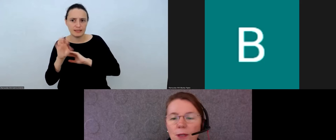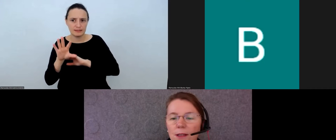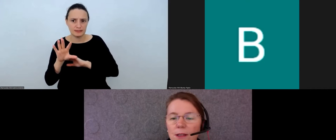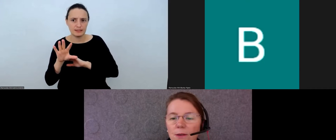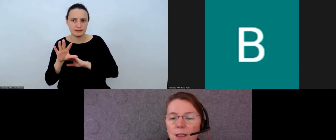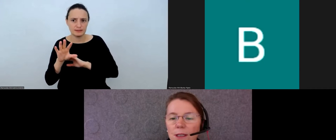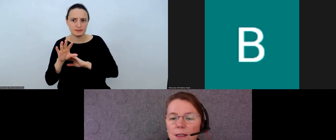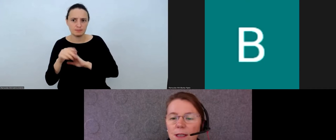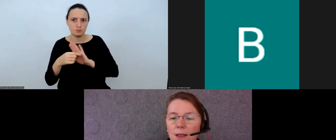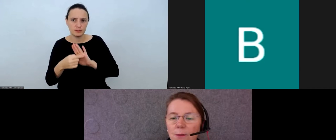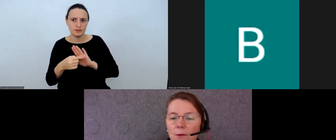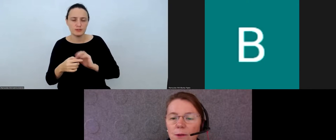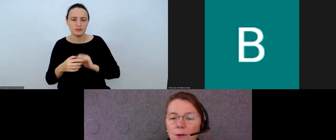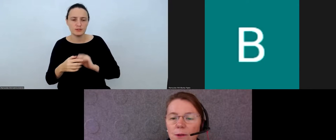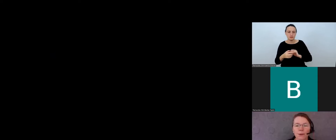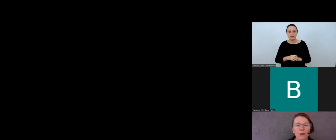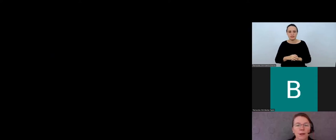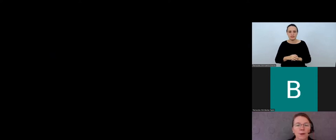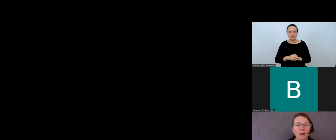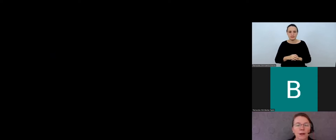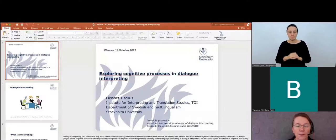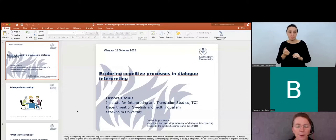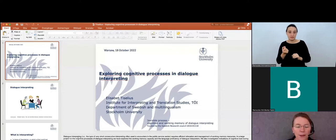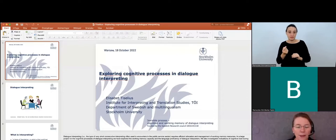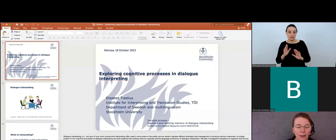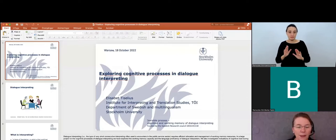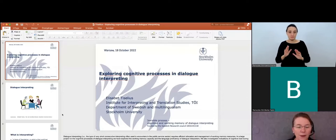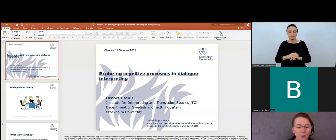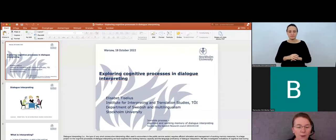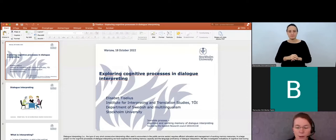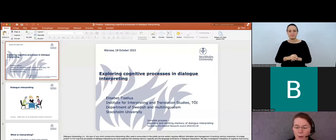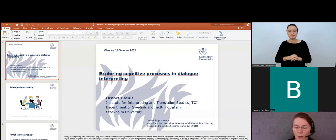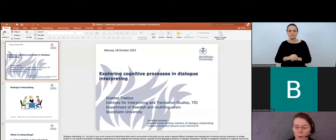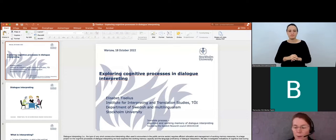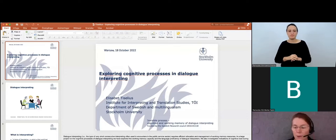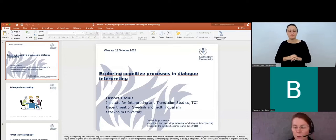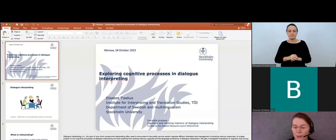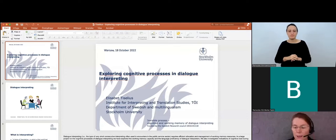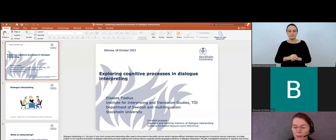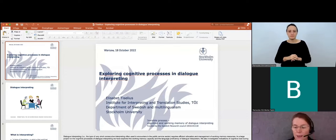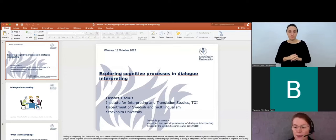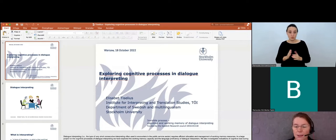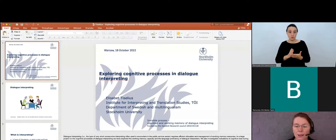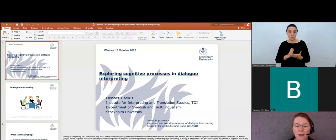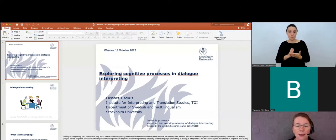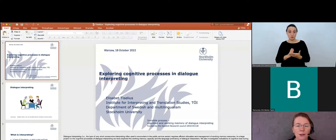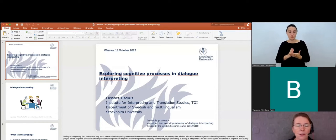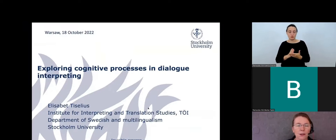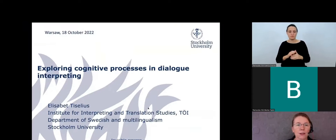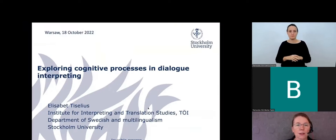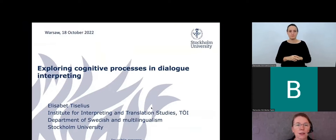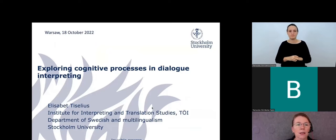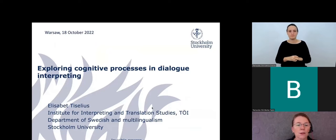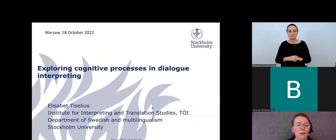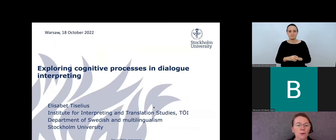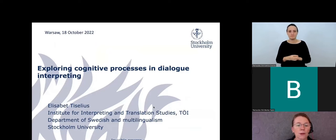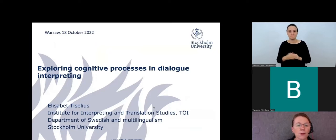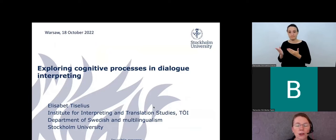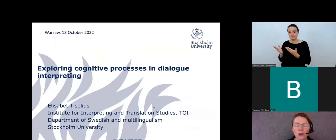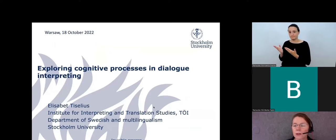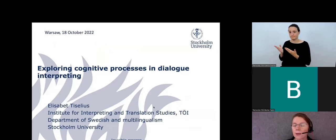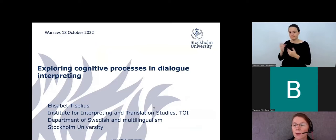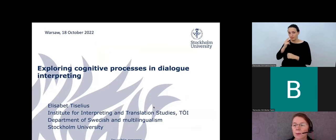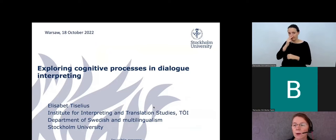Otworzyłam PowerPointa, ale jeszcze nie wyświetliłam mojego ekranu. Już teraz Państwo go widzą.